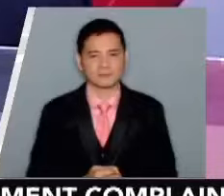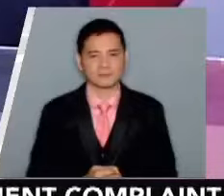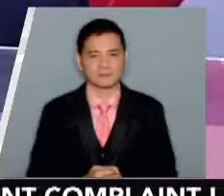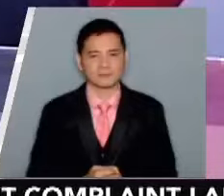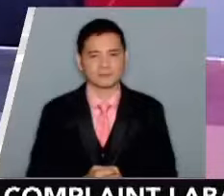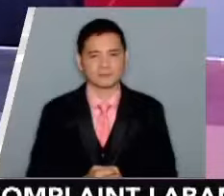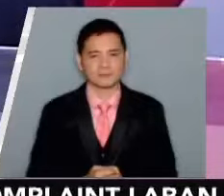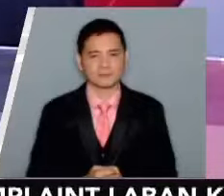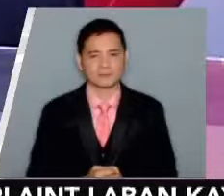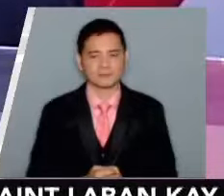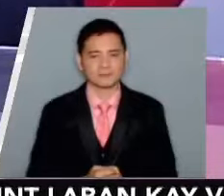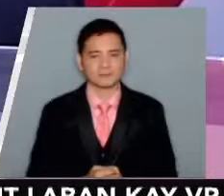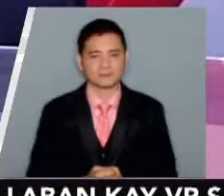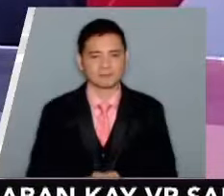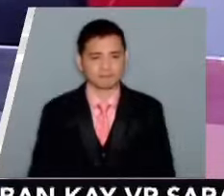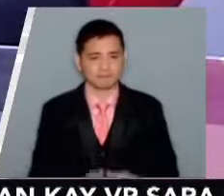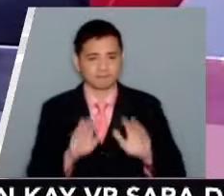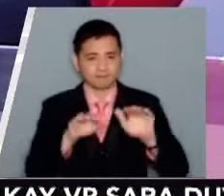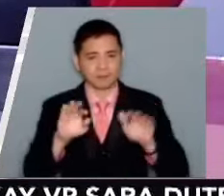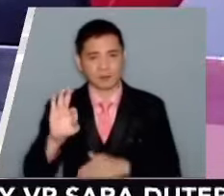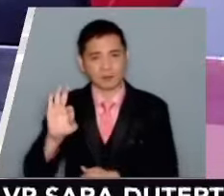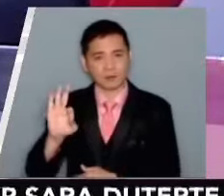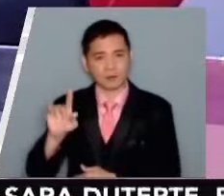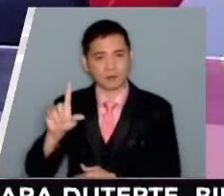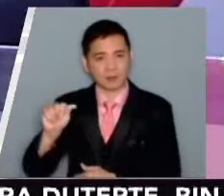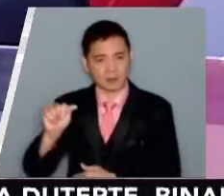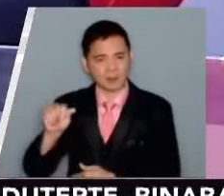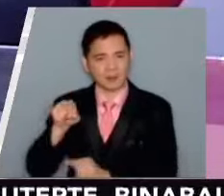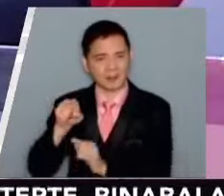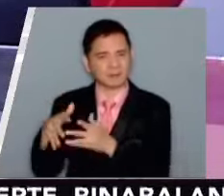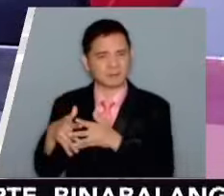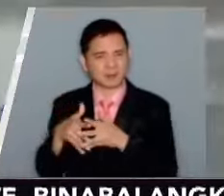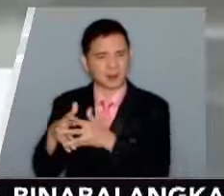Nananalasa ngayon sa Florida, sa Amerika, ang Hurricane Helene.